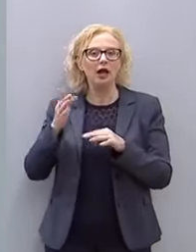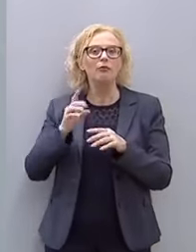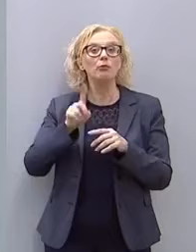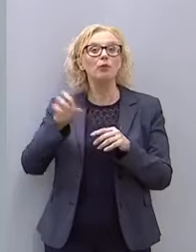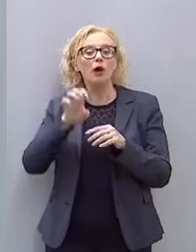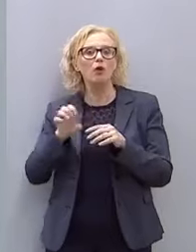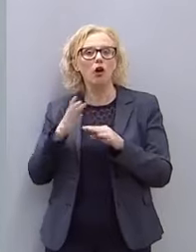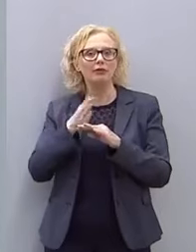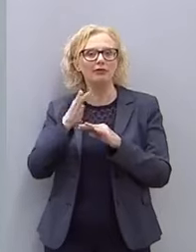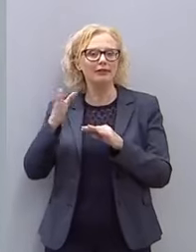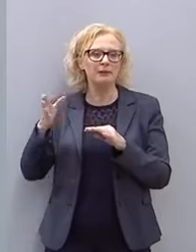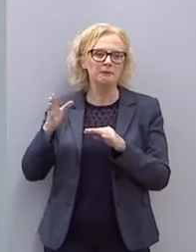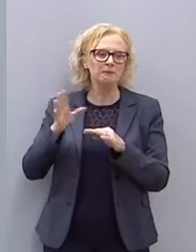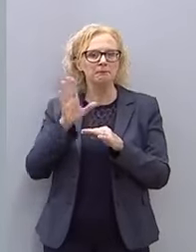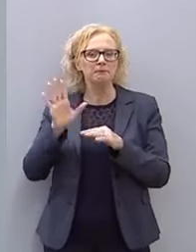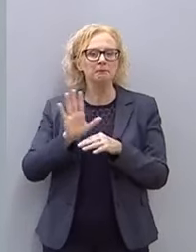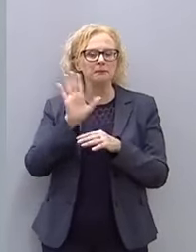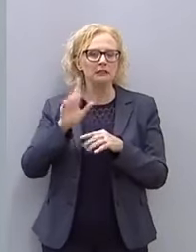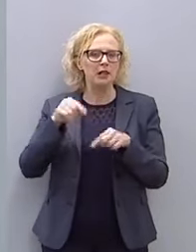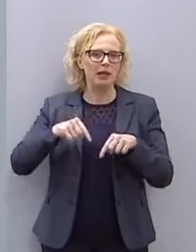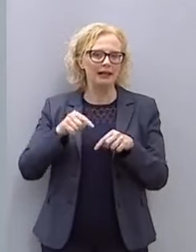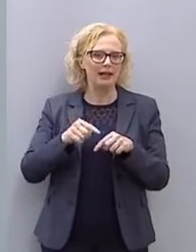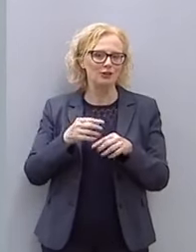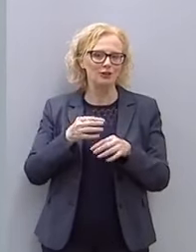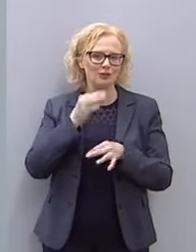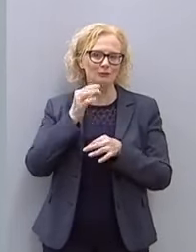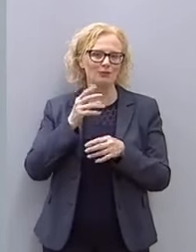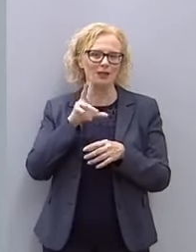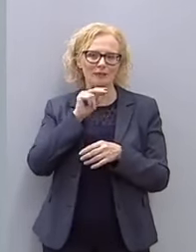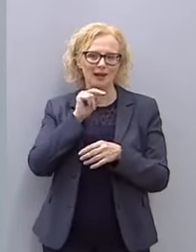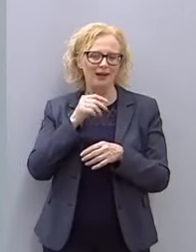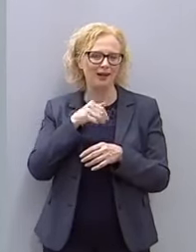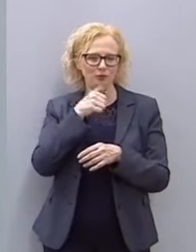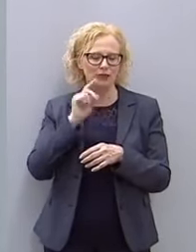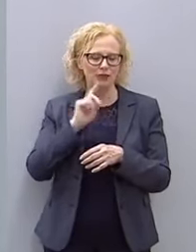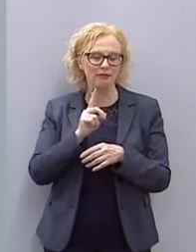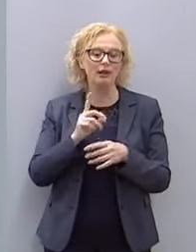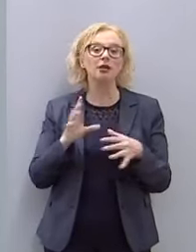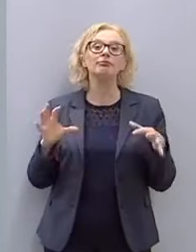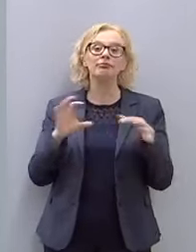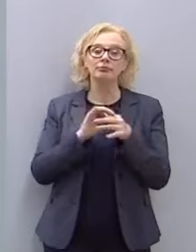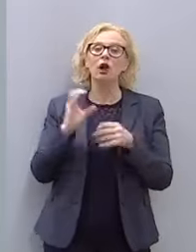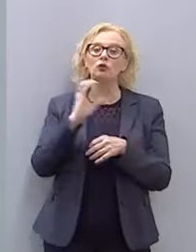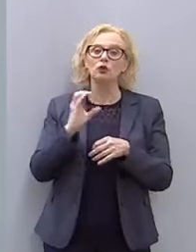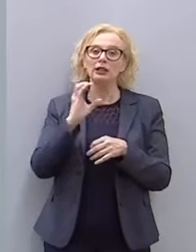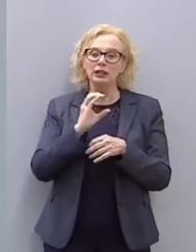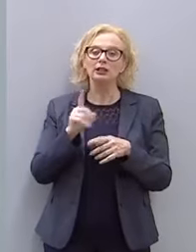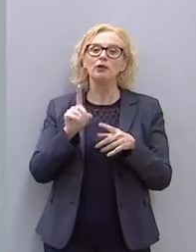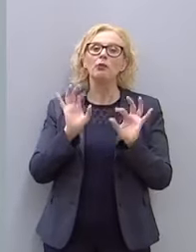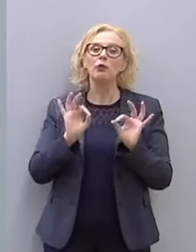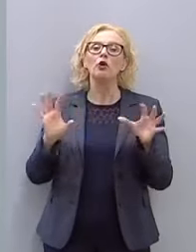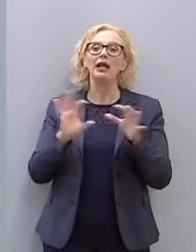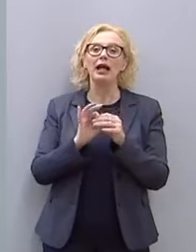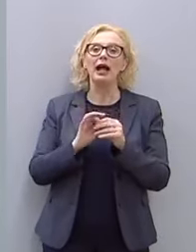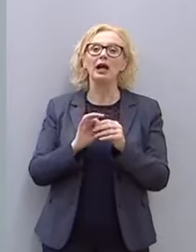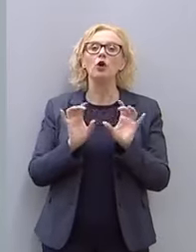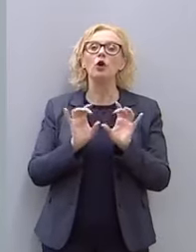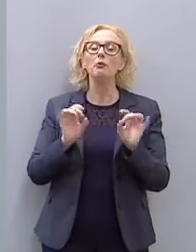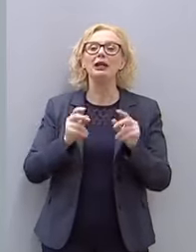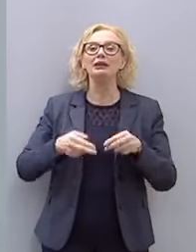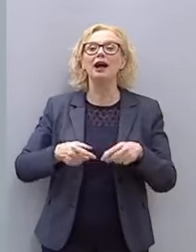europei è un tema che non si pone quindi tema del turismo va di pari passo con le libertà maggiori che verranno concesse le